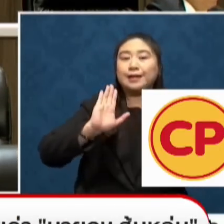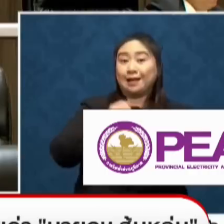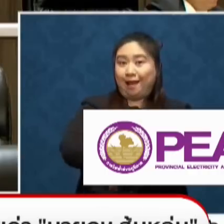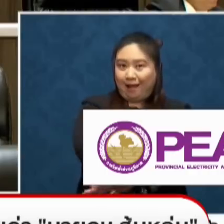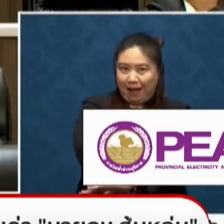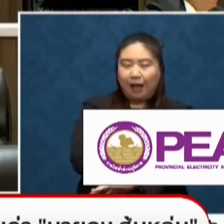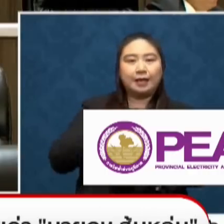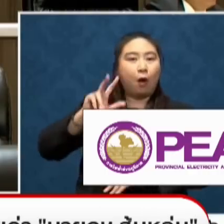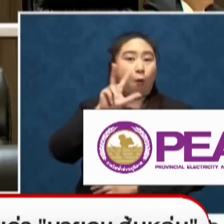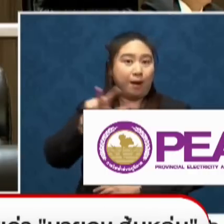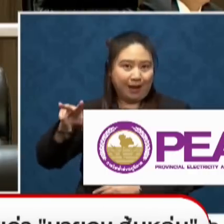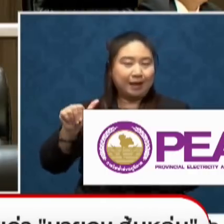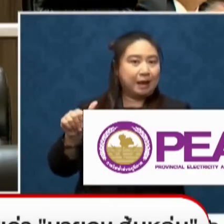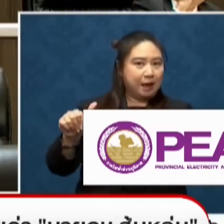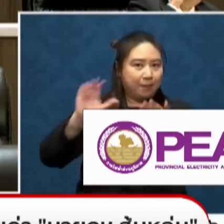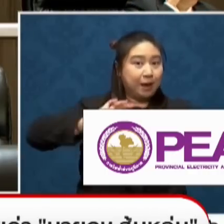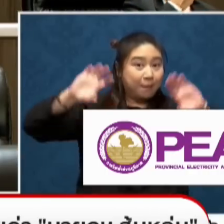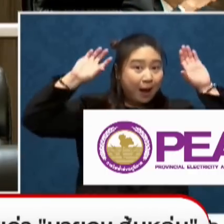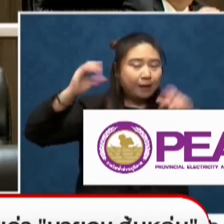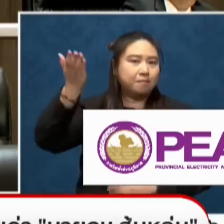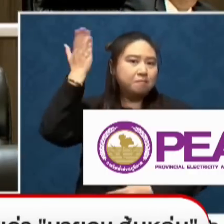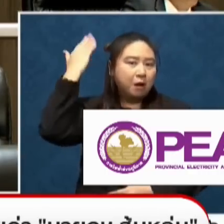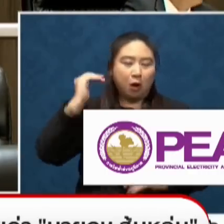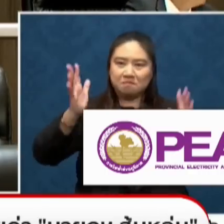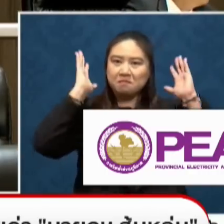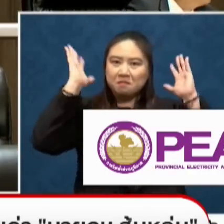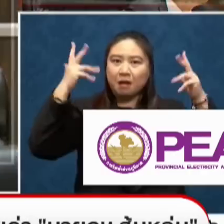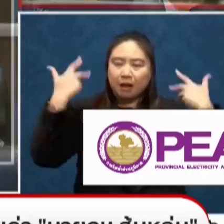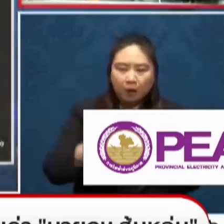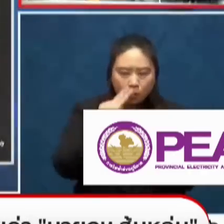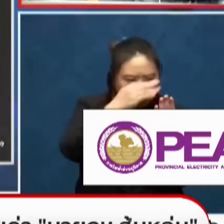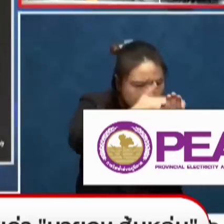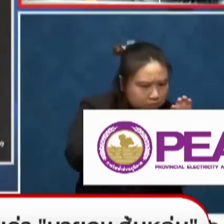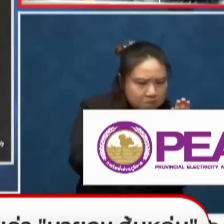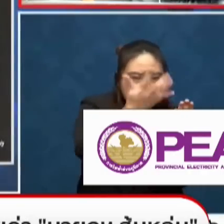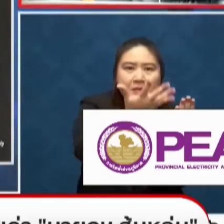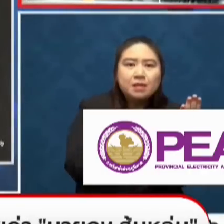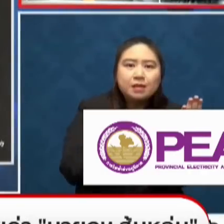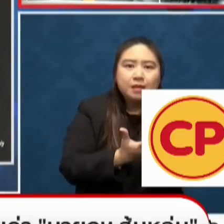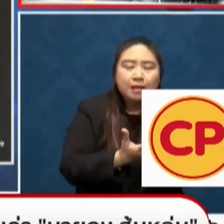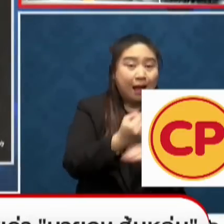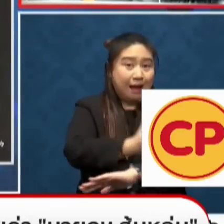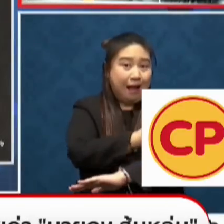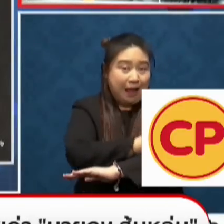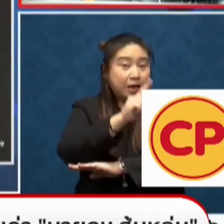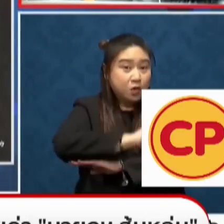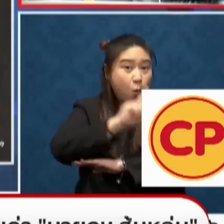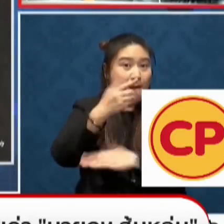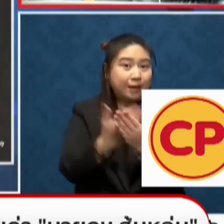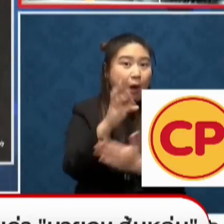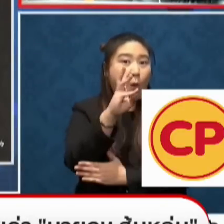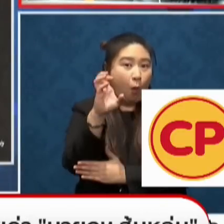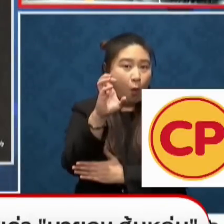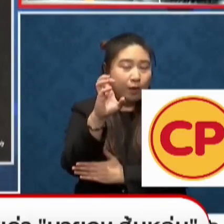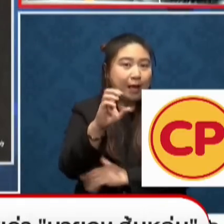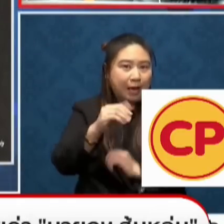ลืมแม้ว่ากระทรวงแรงงานท่านก็ให้พรรคภูมิใจไทยดูแลท่านอาจจะมองว่ากระทรวงแรงงานไม่ใช่กระทรวงที่ดีตามทัศนค